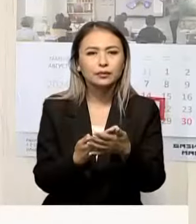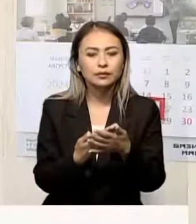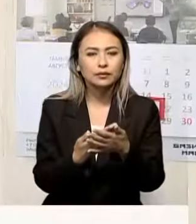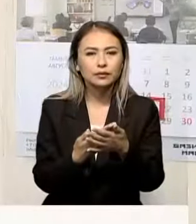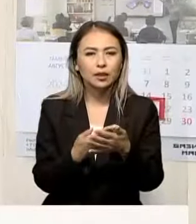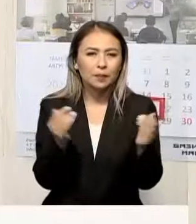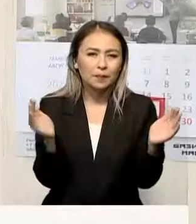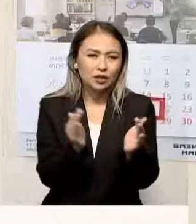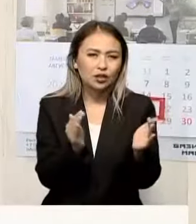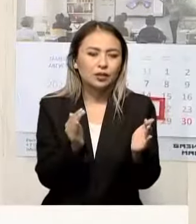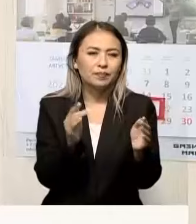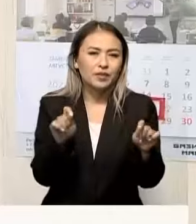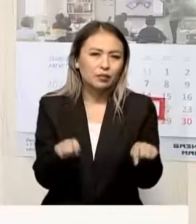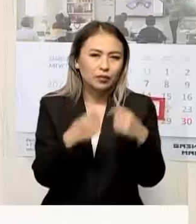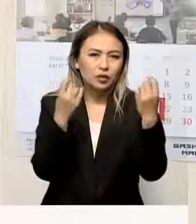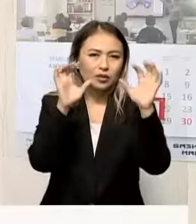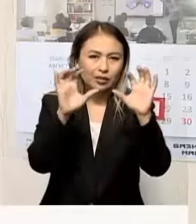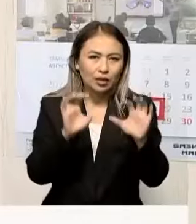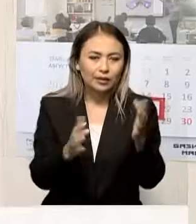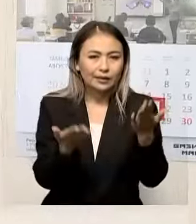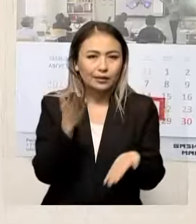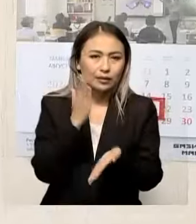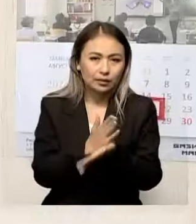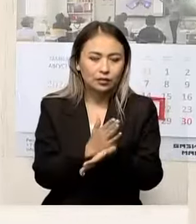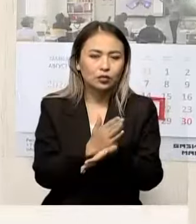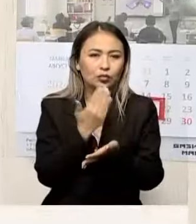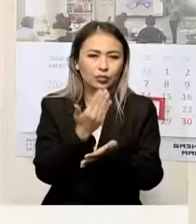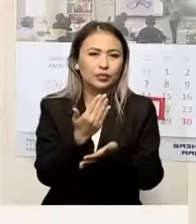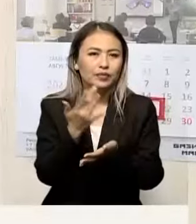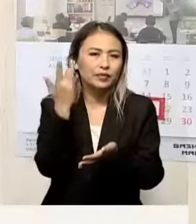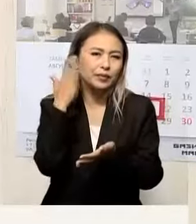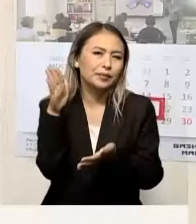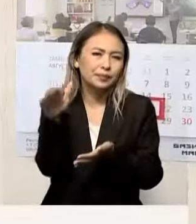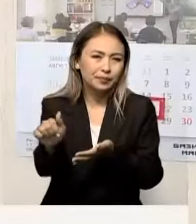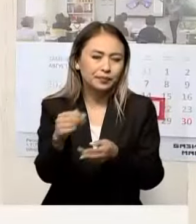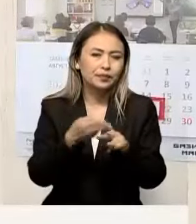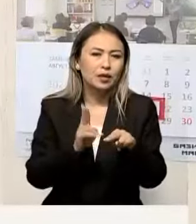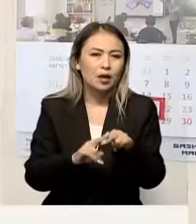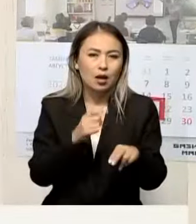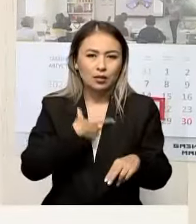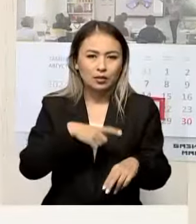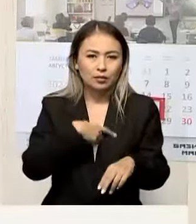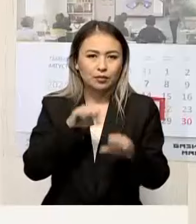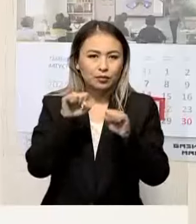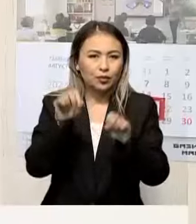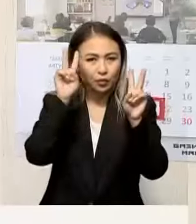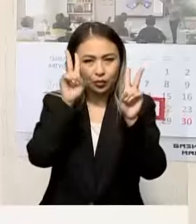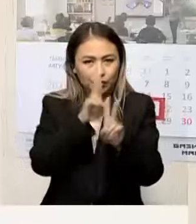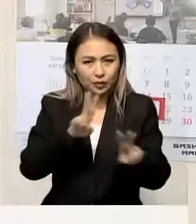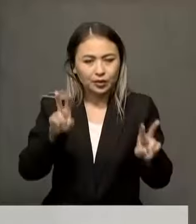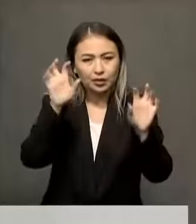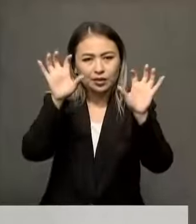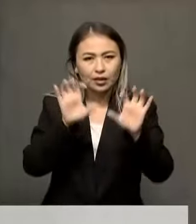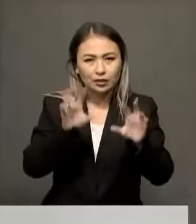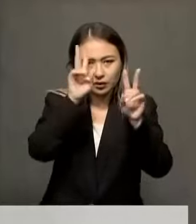да бір кішігірім заңбұзушылықтар болып жатса, мысалы, оған көз жұма қарайды да, өзінің құқығын қорғай алмайды, заңды